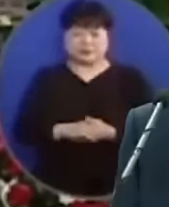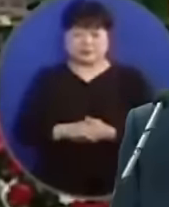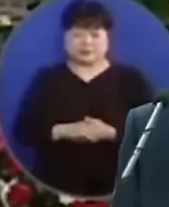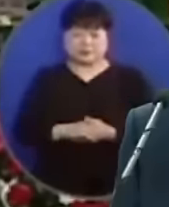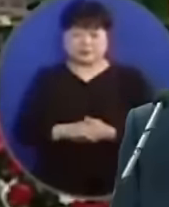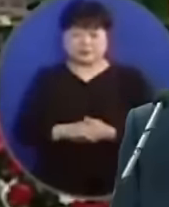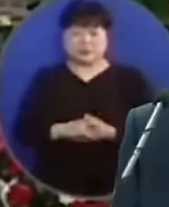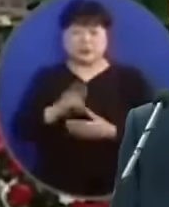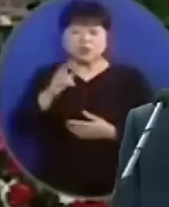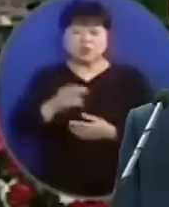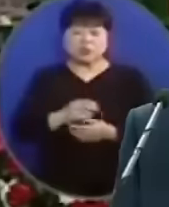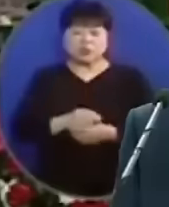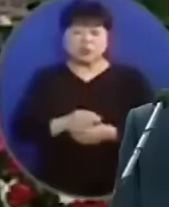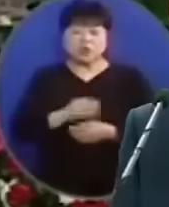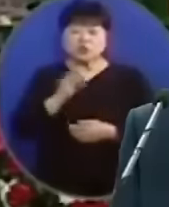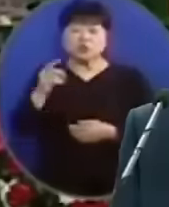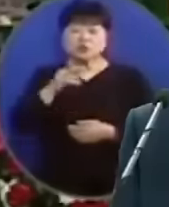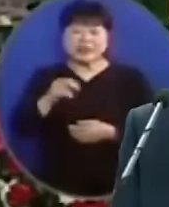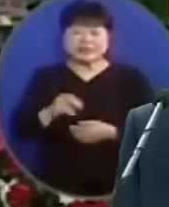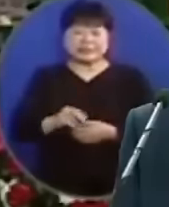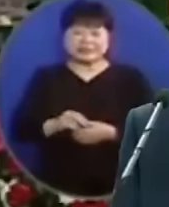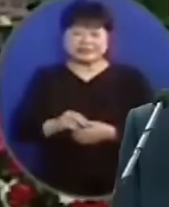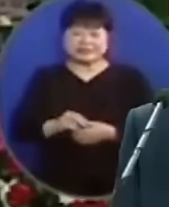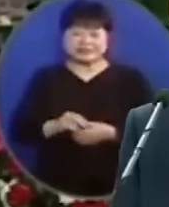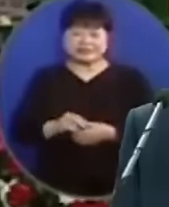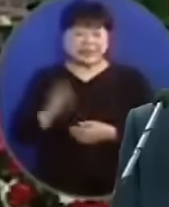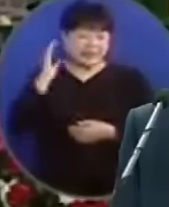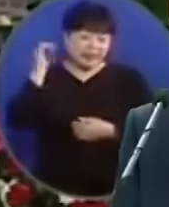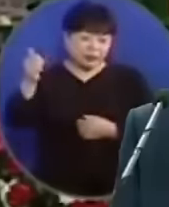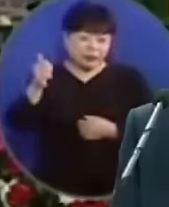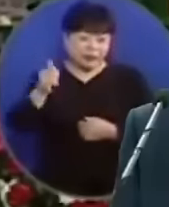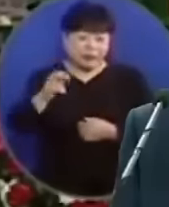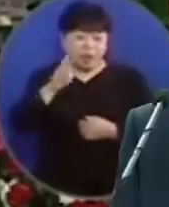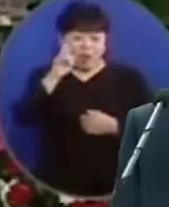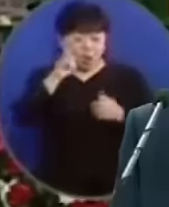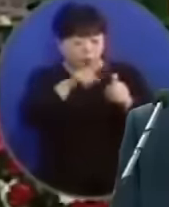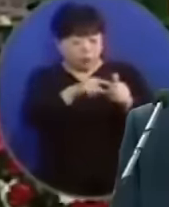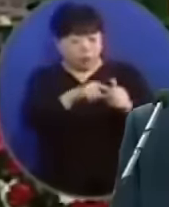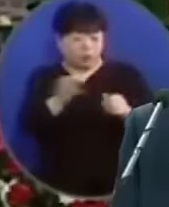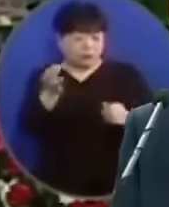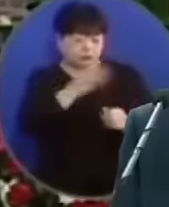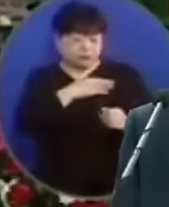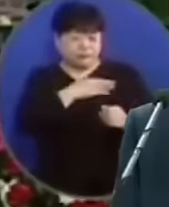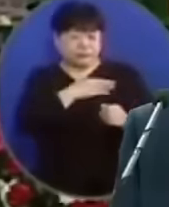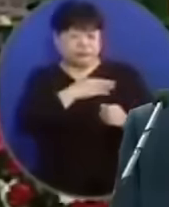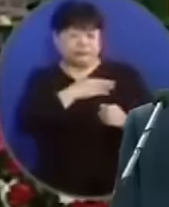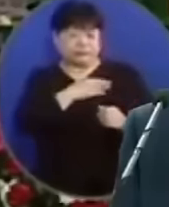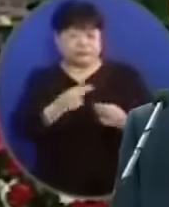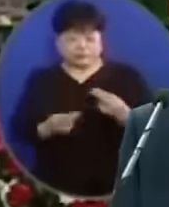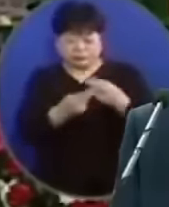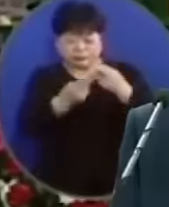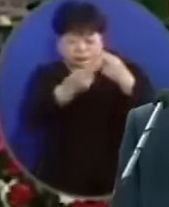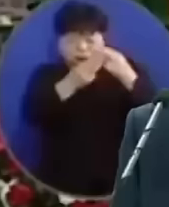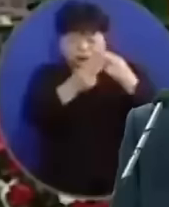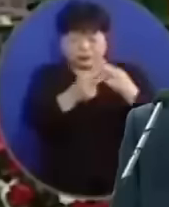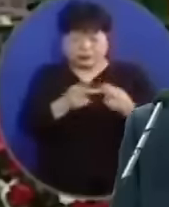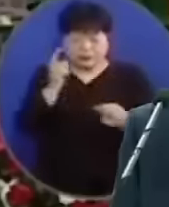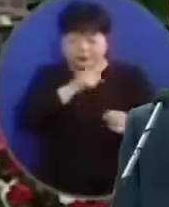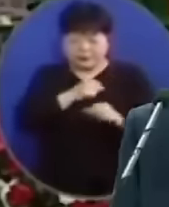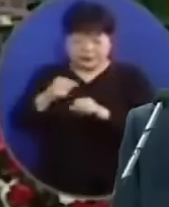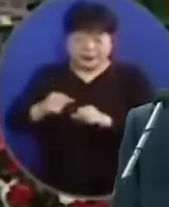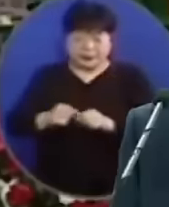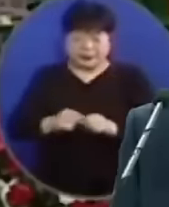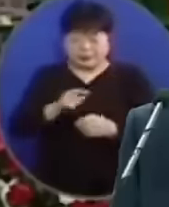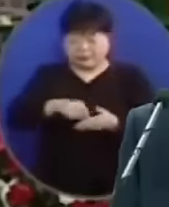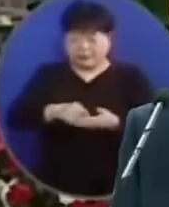심지어 루즈벨트 대통령조차도 록펠러가 아무리 선행을 해도 그가 부를 쌓기 위해 저지른 악행을 갚을 수는 없을 것이라고